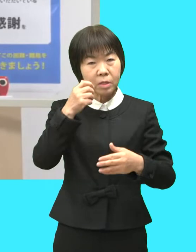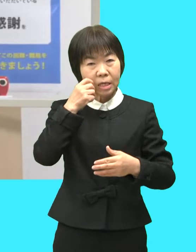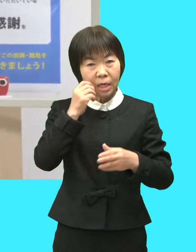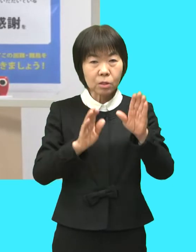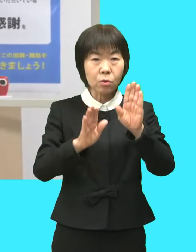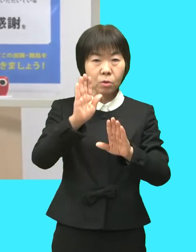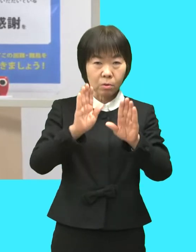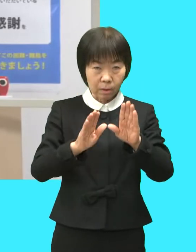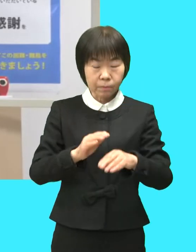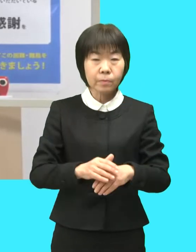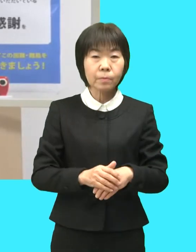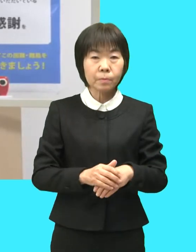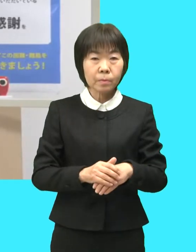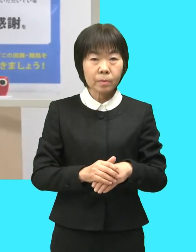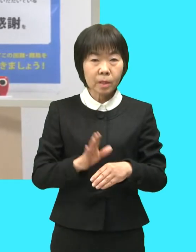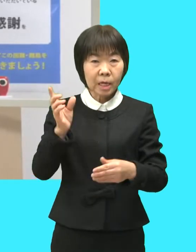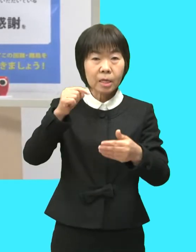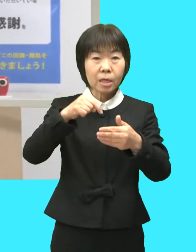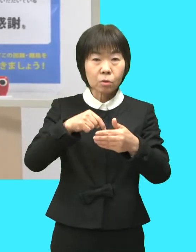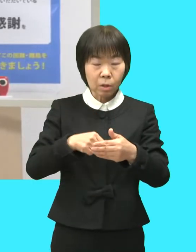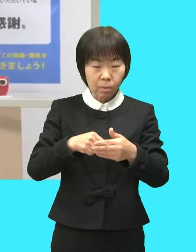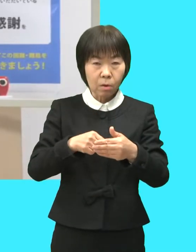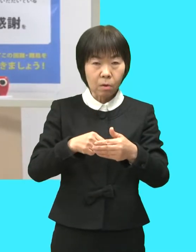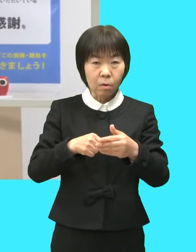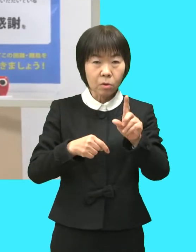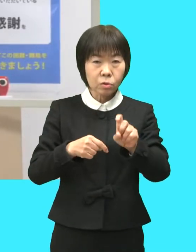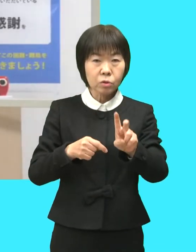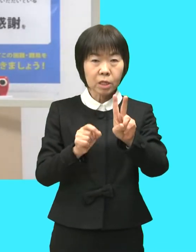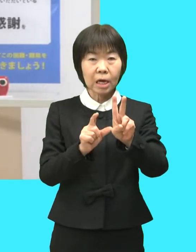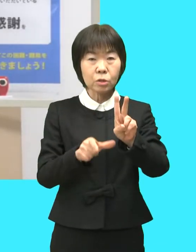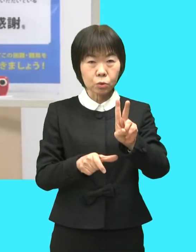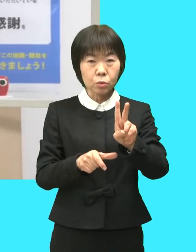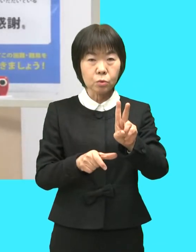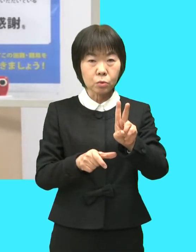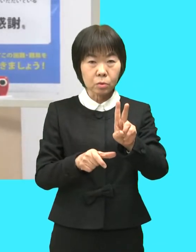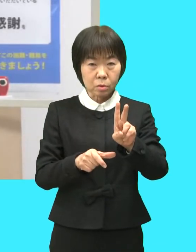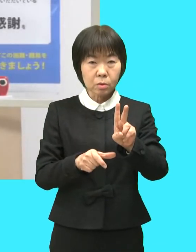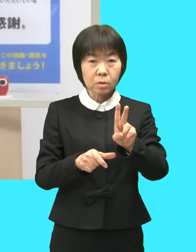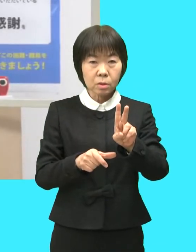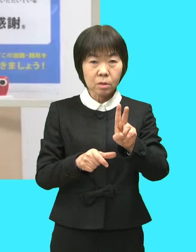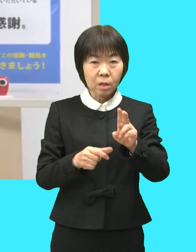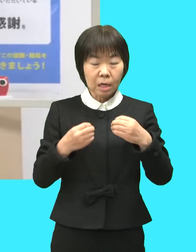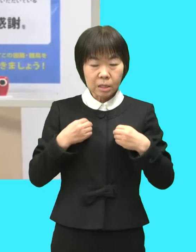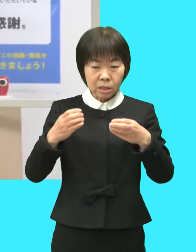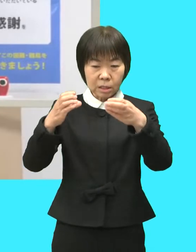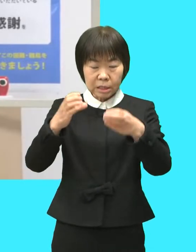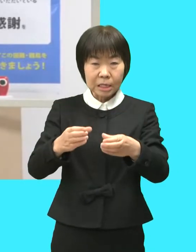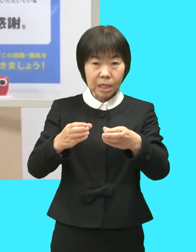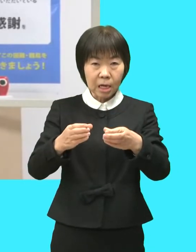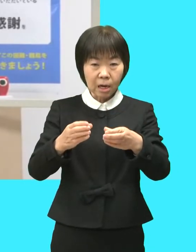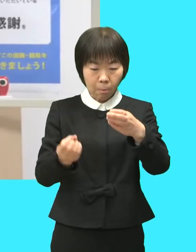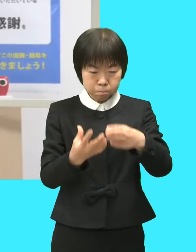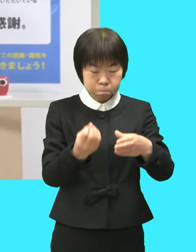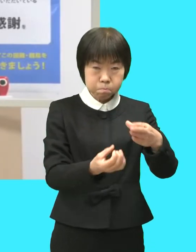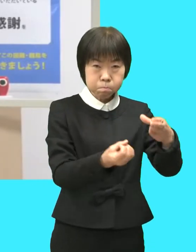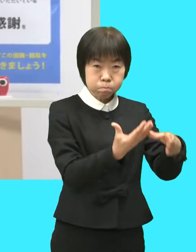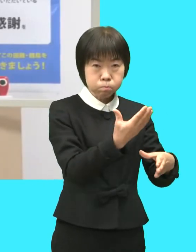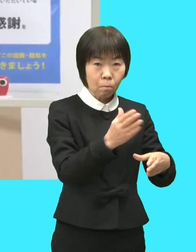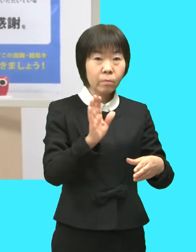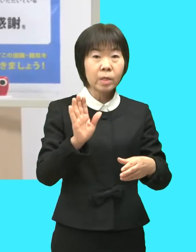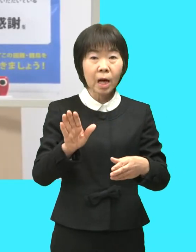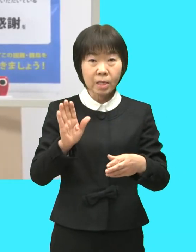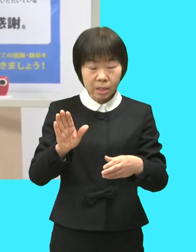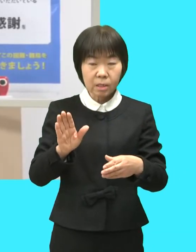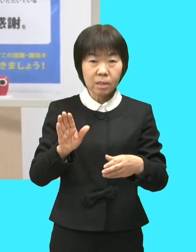あります。本県においても先月に入ってからクラスターが相次いで発生をし